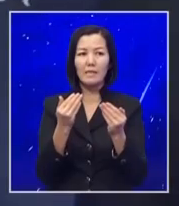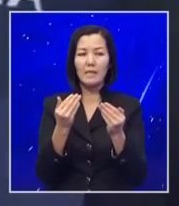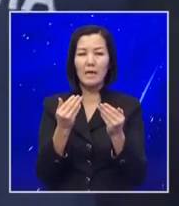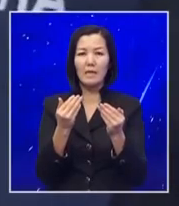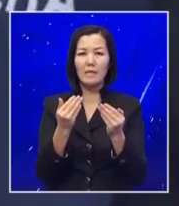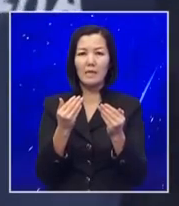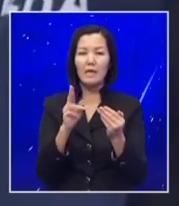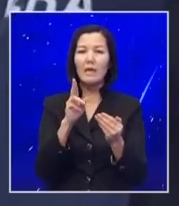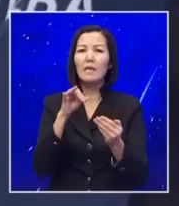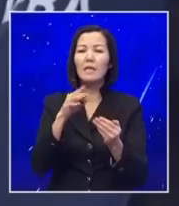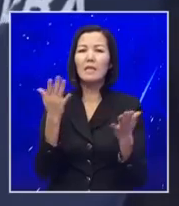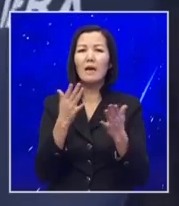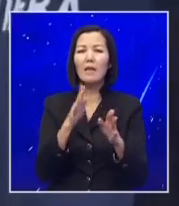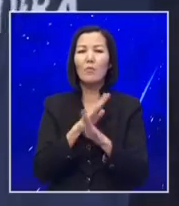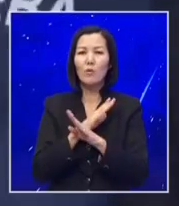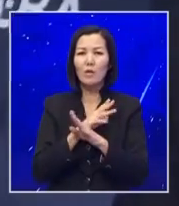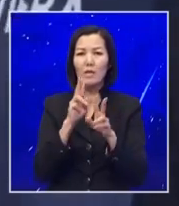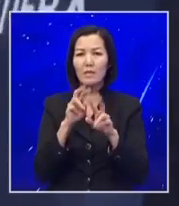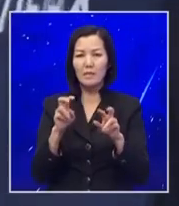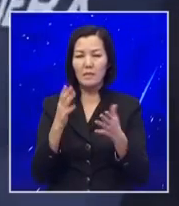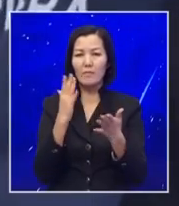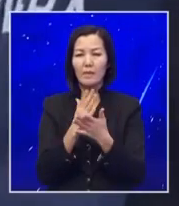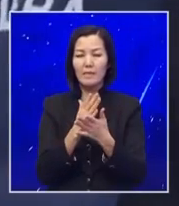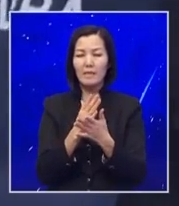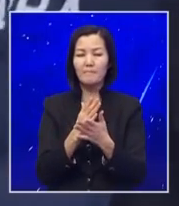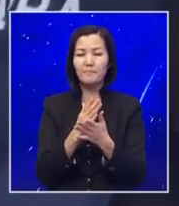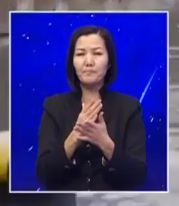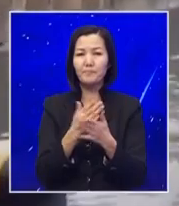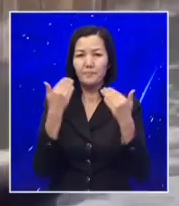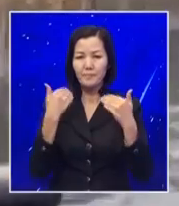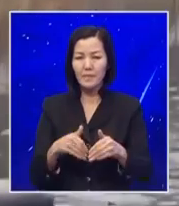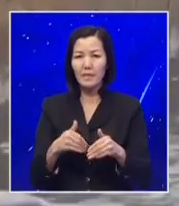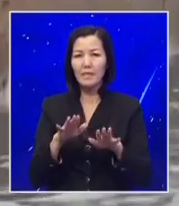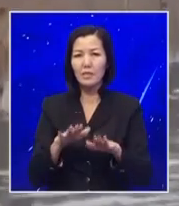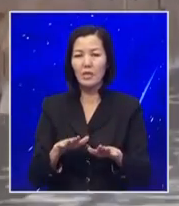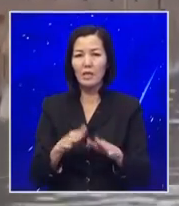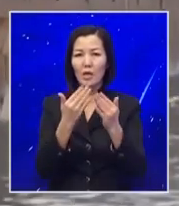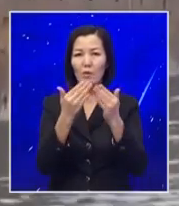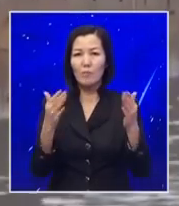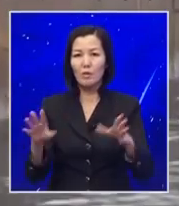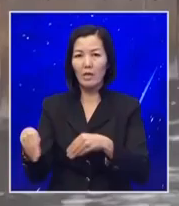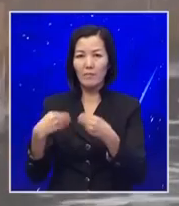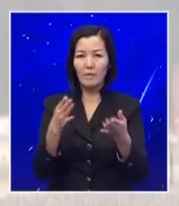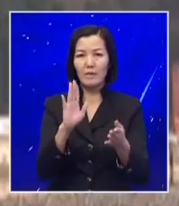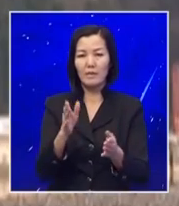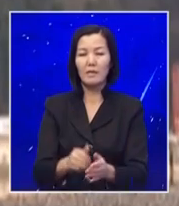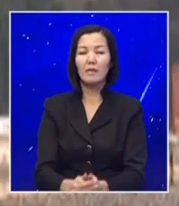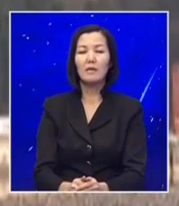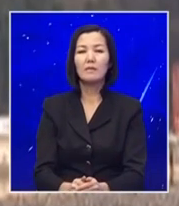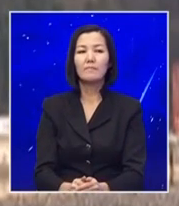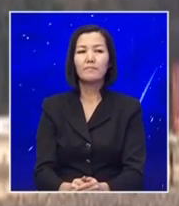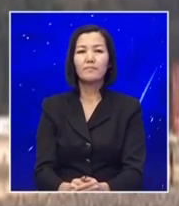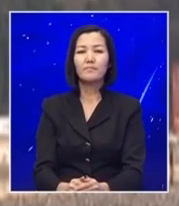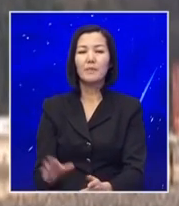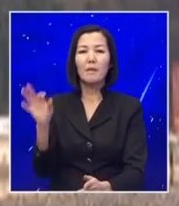мамандар киттің не себепті өлгенін анықтауға кірісті, ал оның қаңқасы жергілікті мұражайға беріледі. Батыс